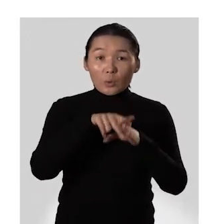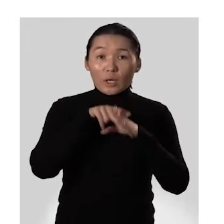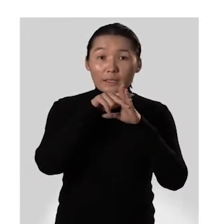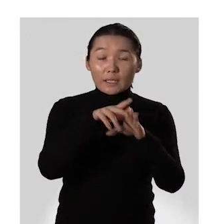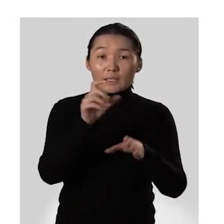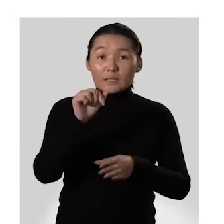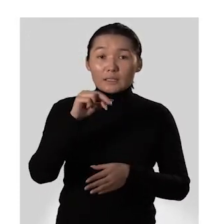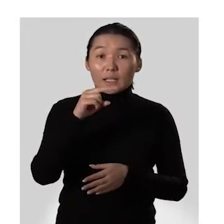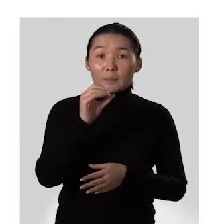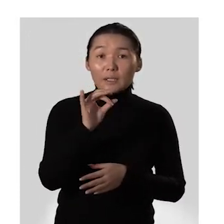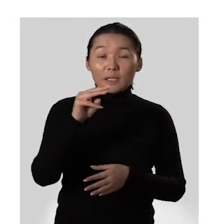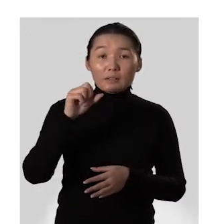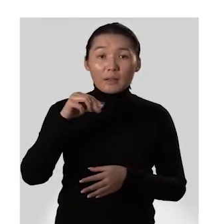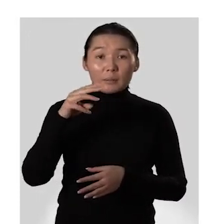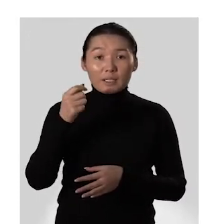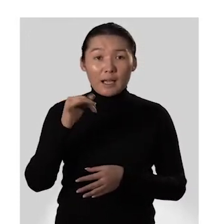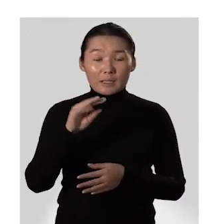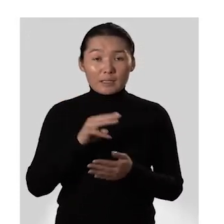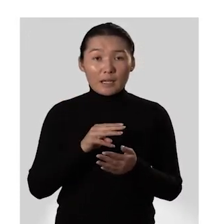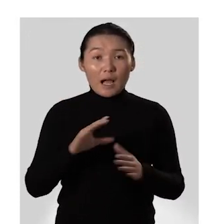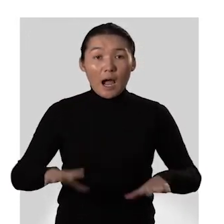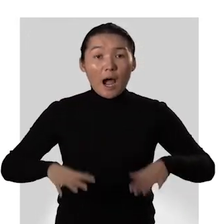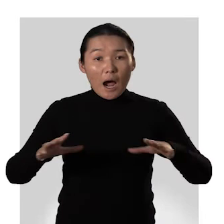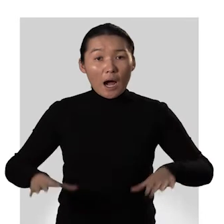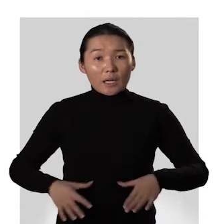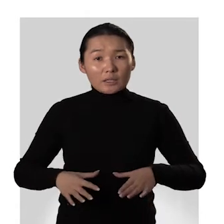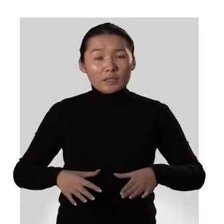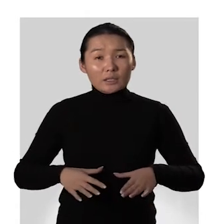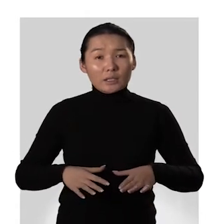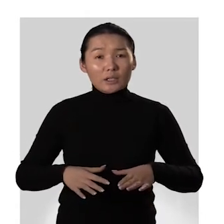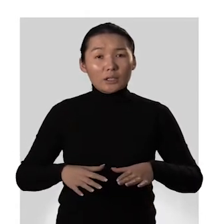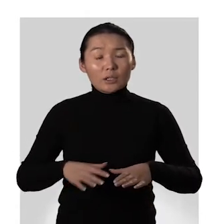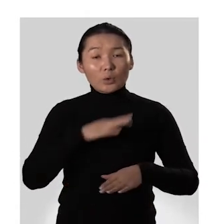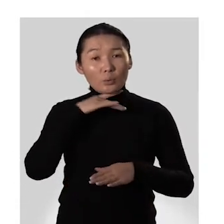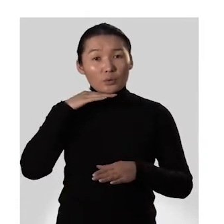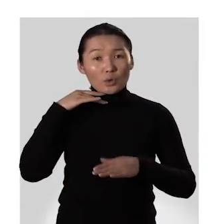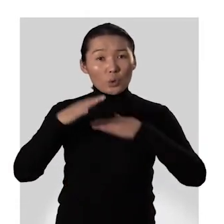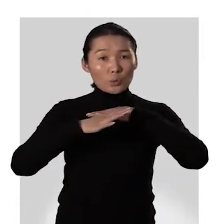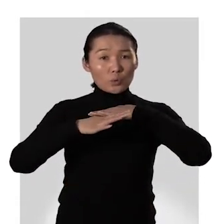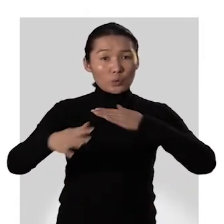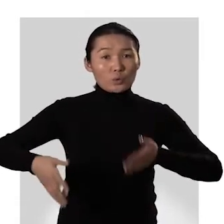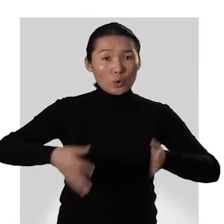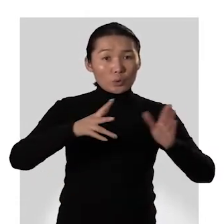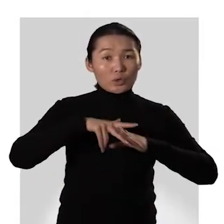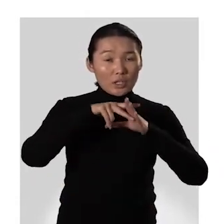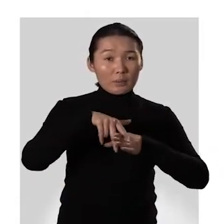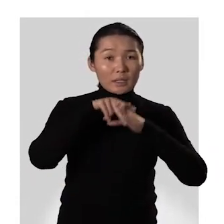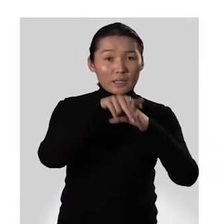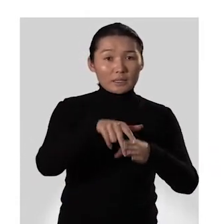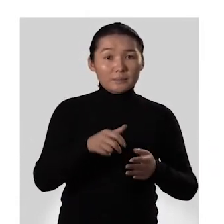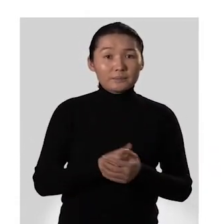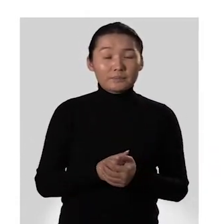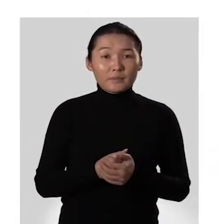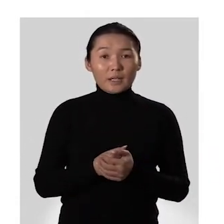саяпкер таптайт. Ат көбүнчө түз жолдо чабылат. Атты токулуу да, жайдак да чапса